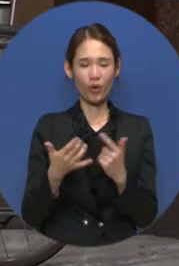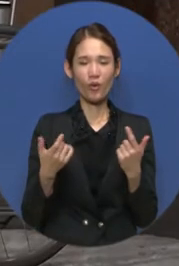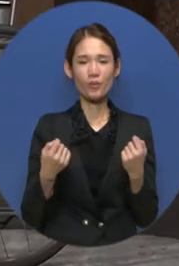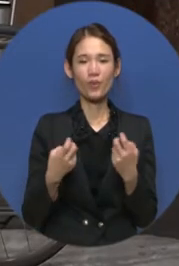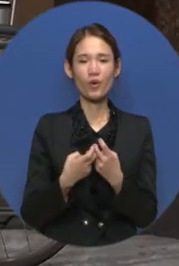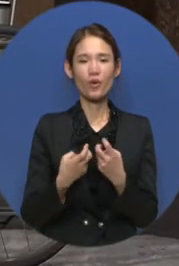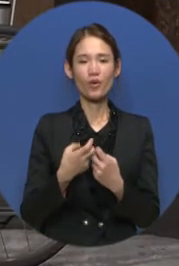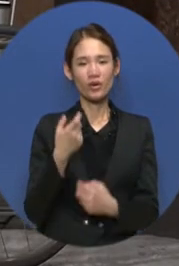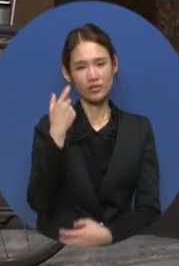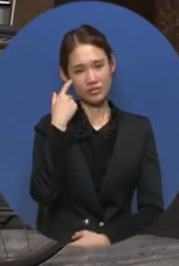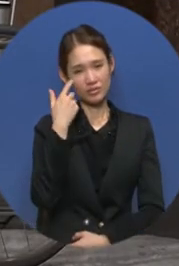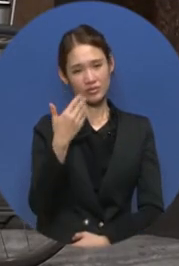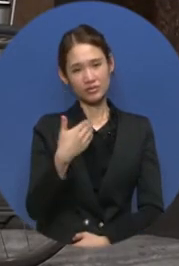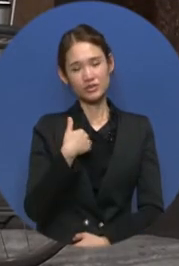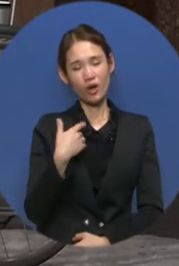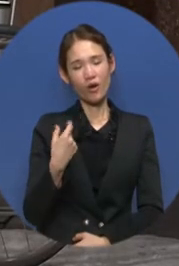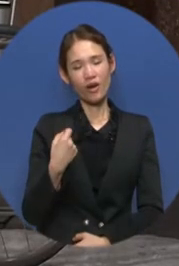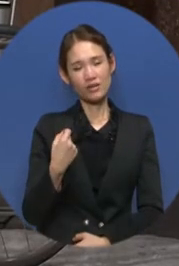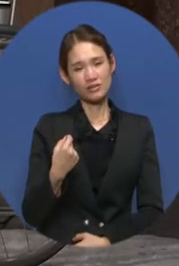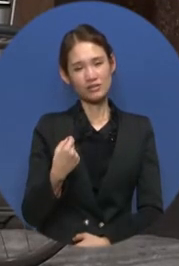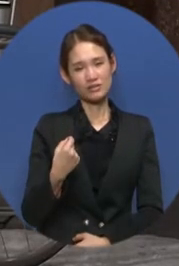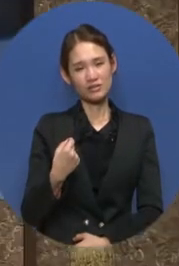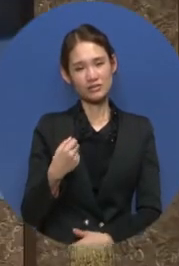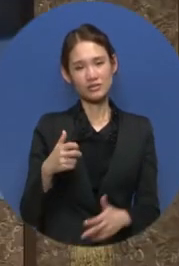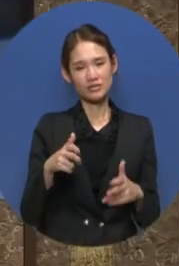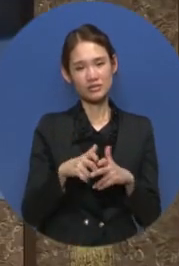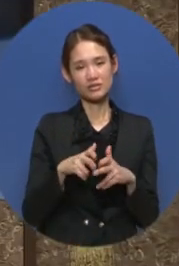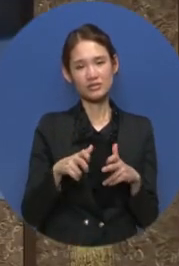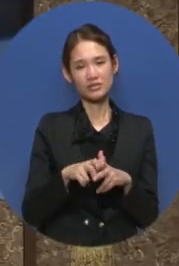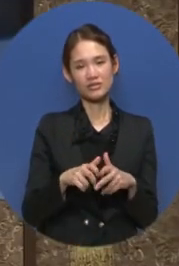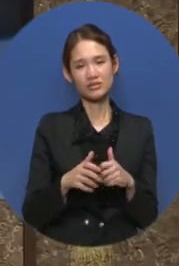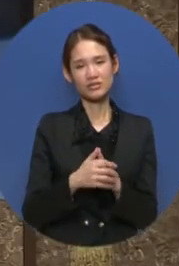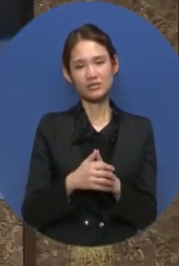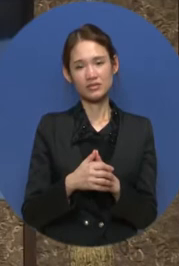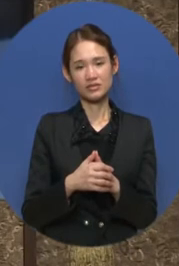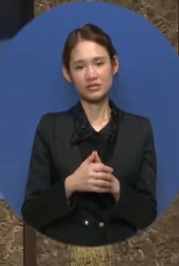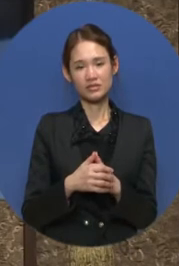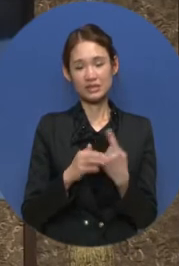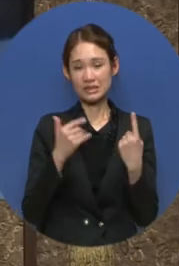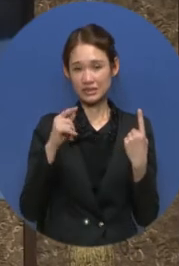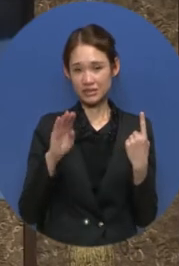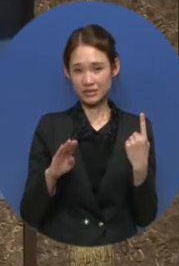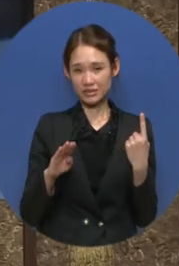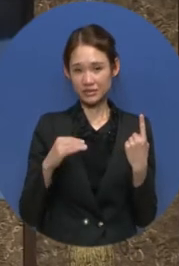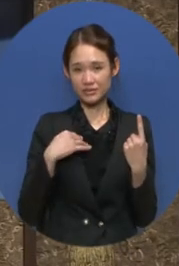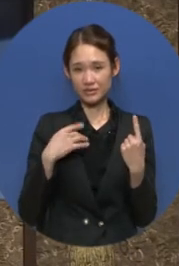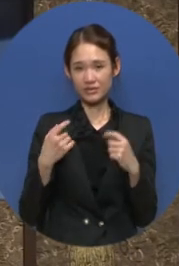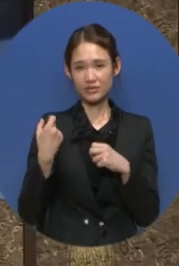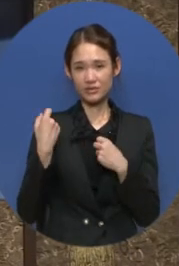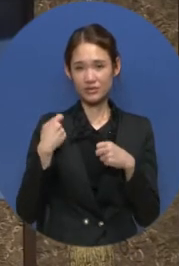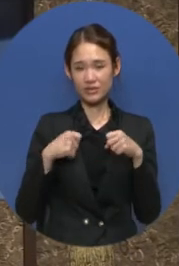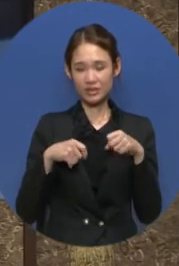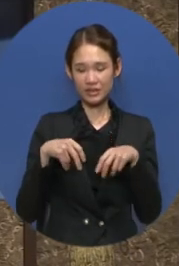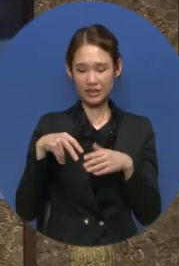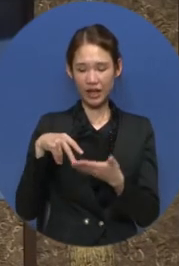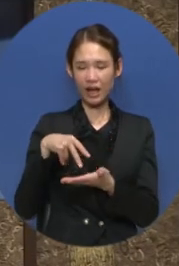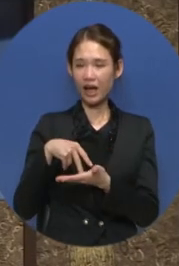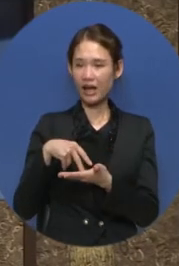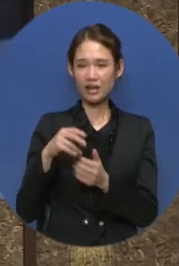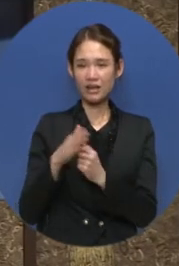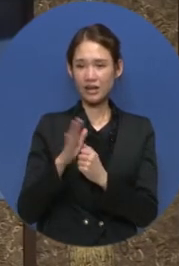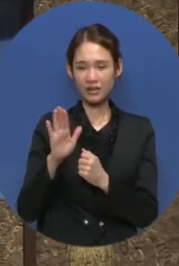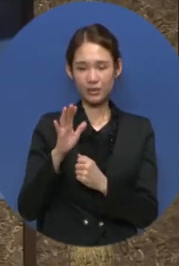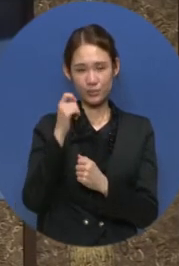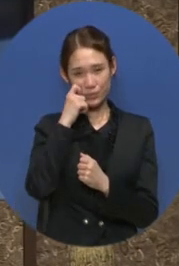보시나요? 저 같은 경우는 이제 장애, 사실 제가 장애 1급이거든요, 따지고 보면요. 장애 1급을 저는 두 달을 전혀 못